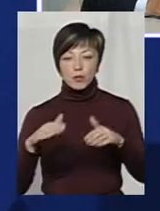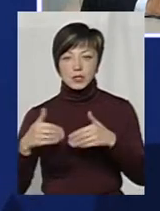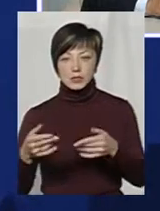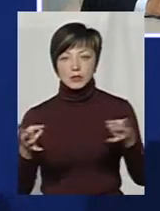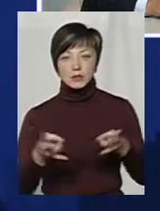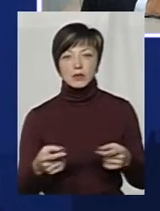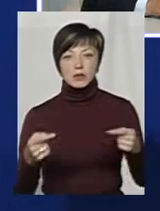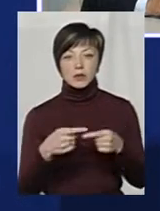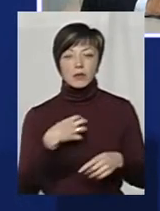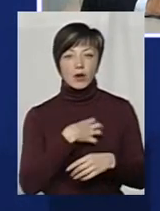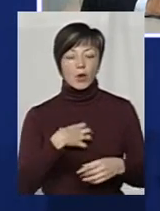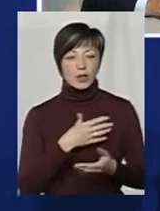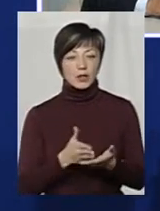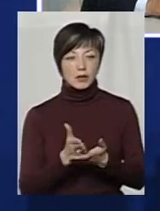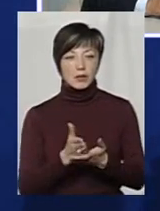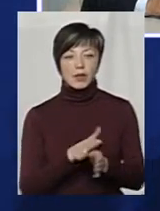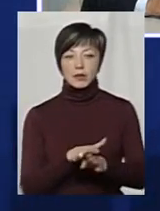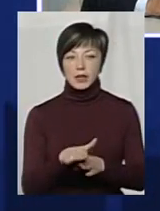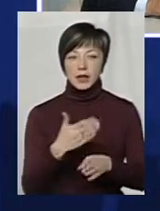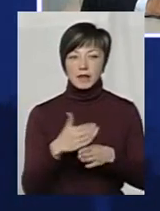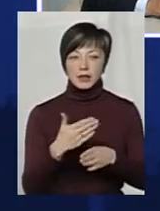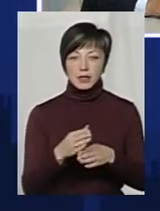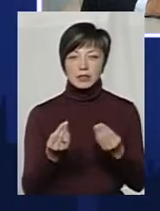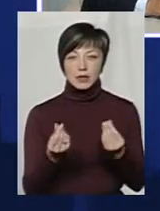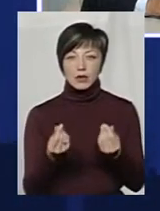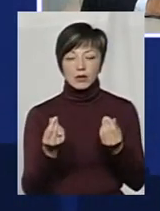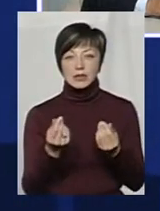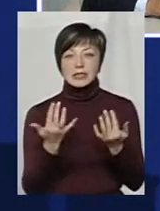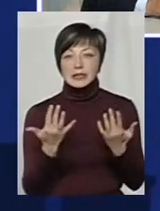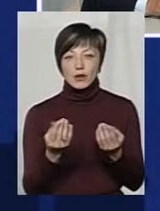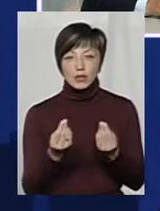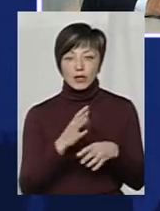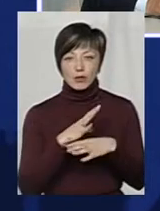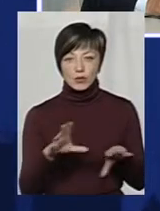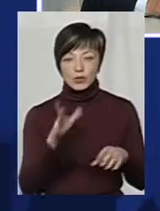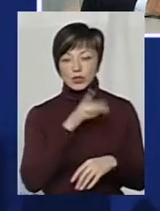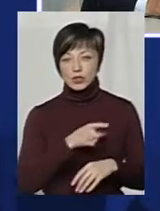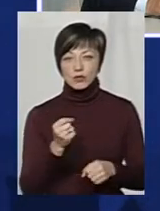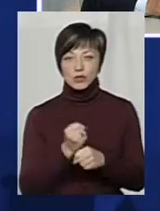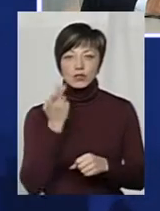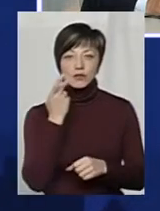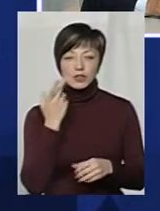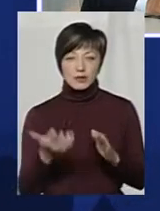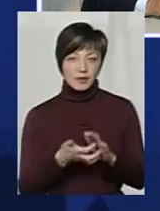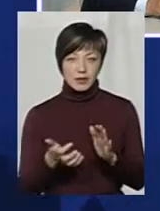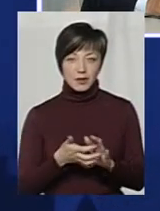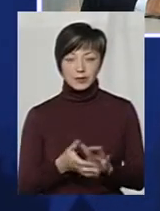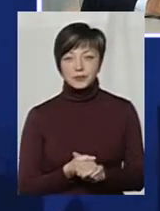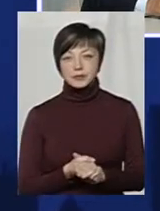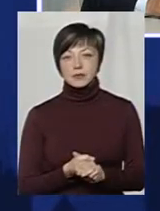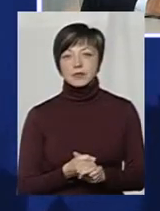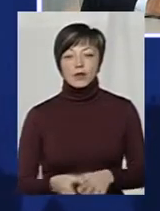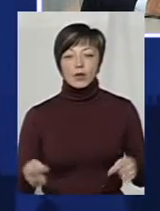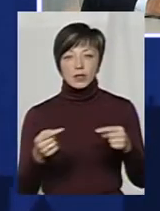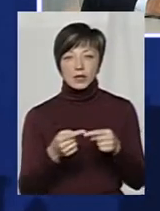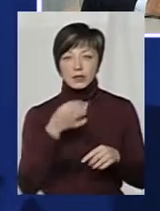потрібно визначати пріоритети. Бо на капітальні видатки скільки грошей не було, за час моєї роботи їх завжди мало. Тому щось конкретно